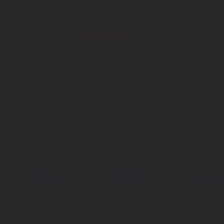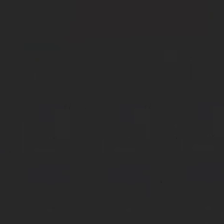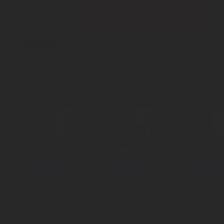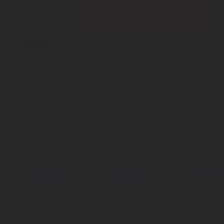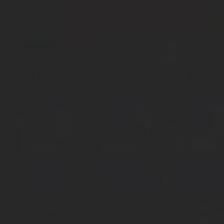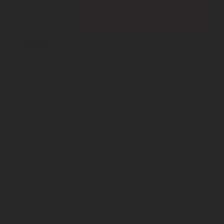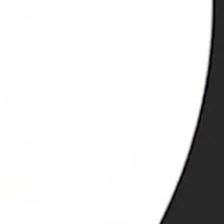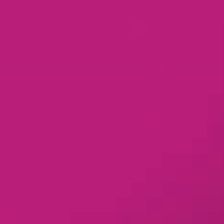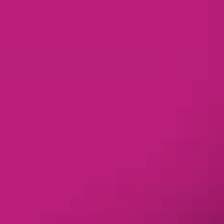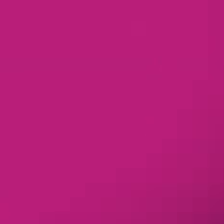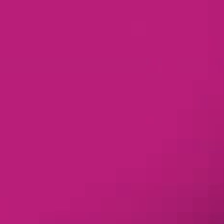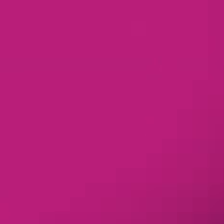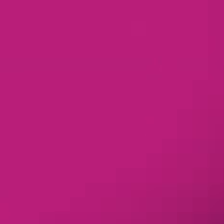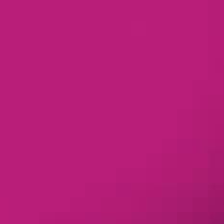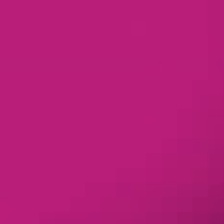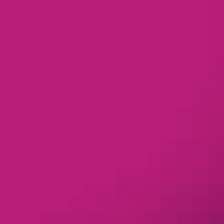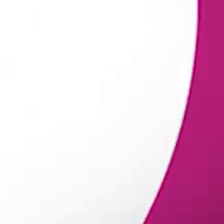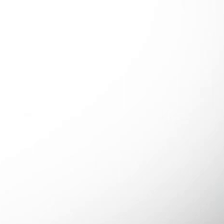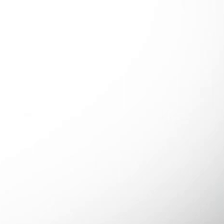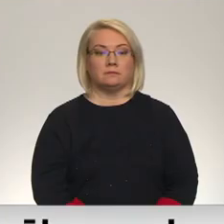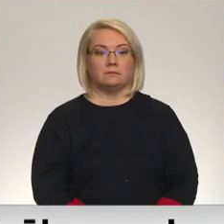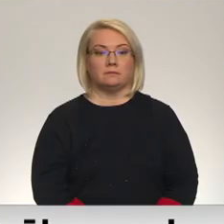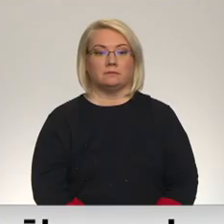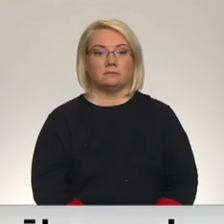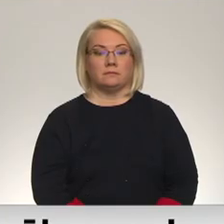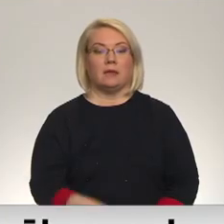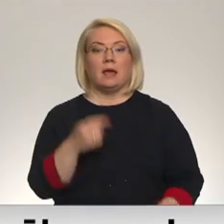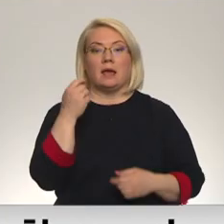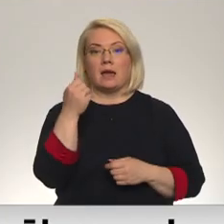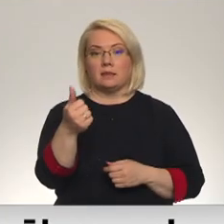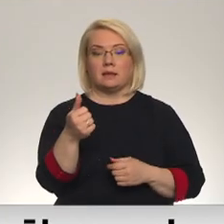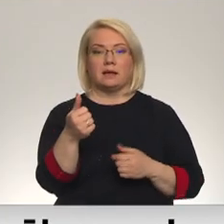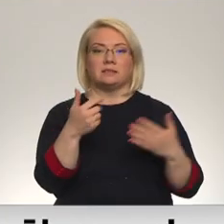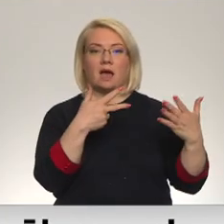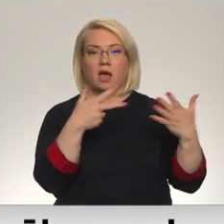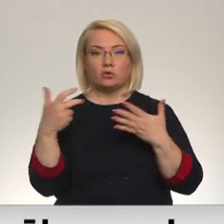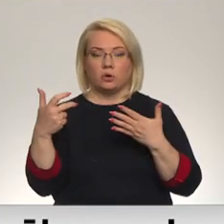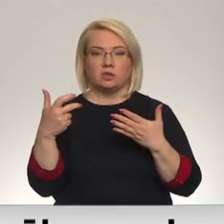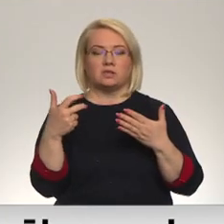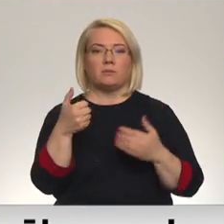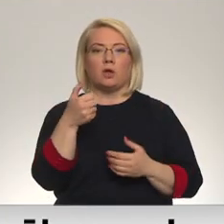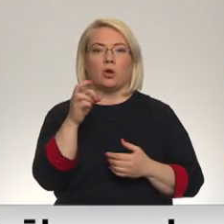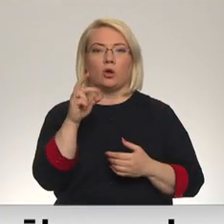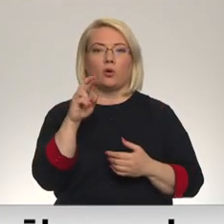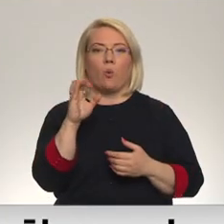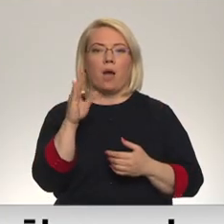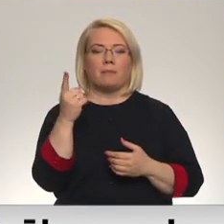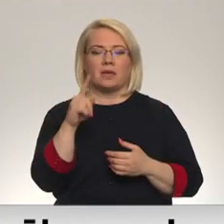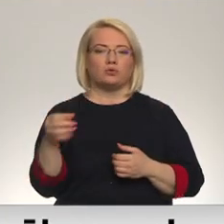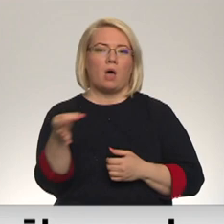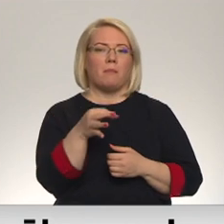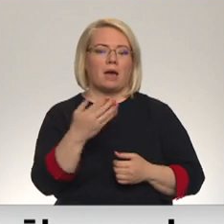Re, viss ēters ir te! Gandrīz 800 grobiņas un apkaimes